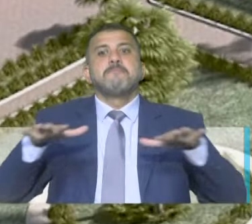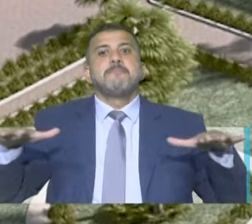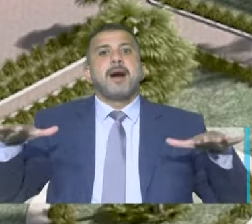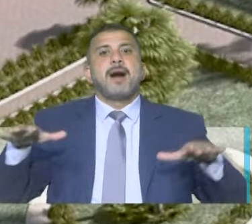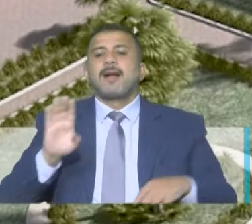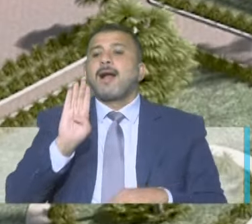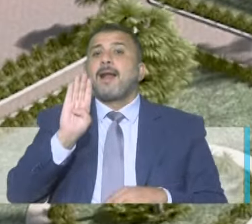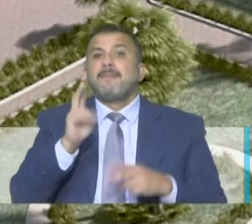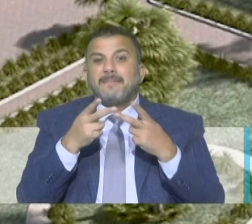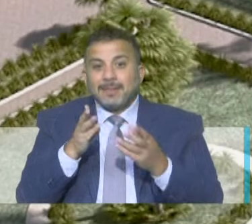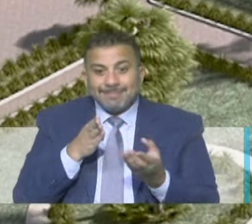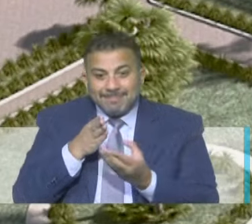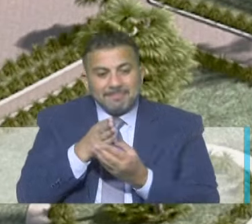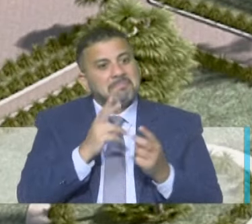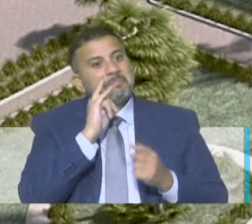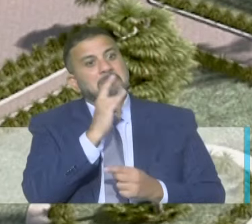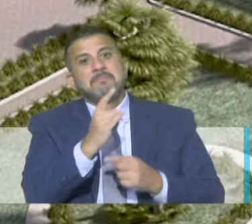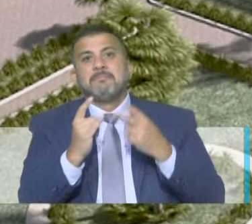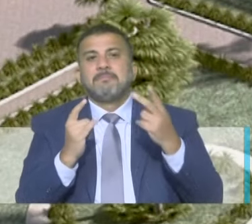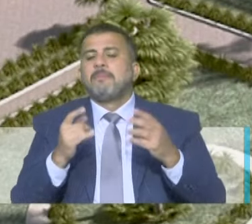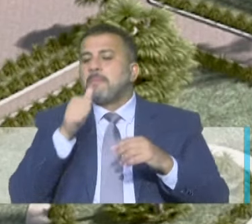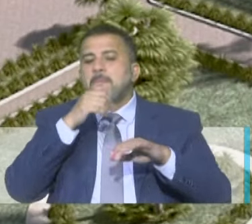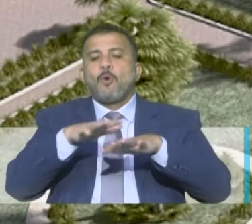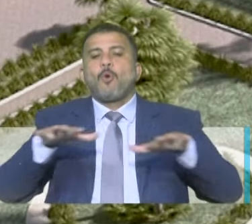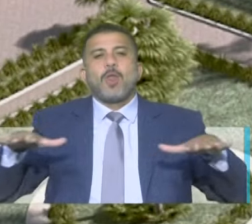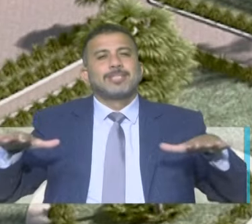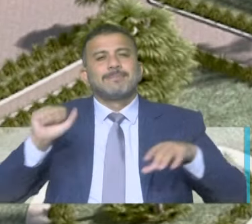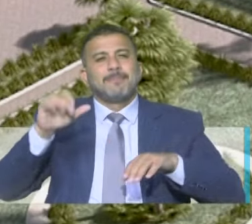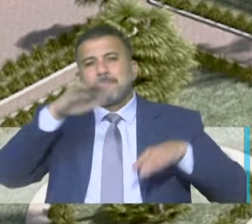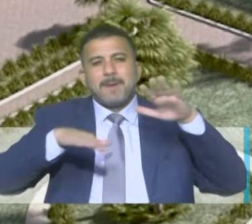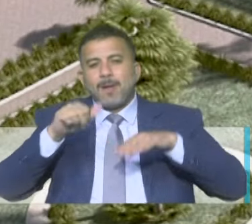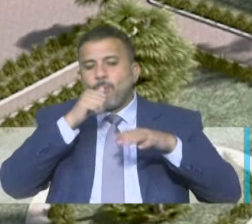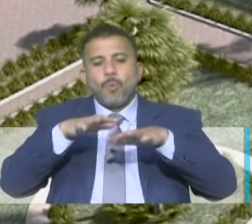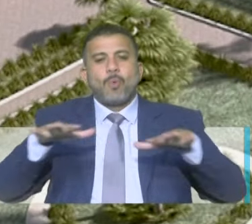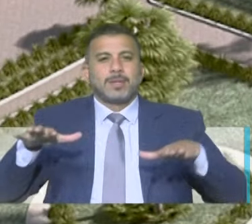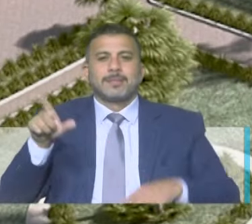مدخل كلب وكذلك على طريق الكورنيش في في هذه المدينه